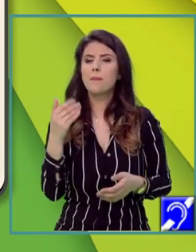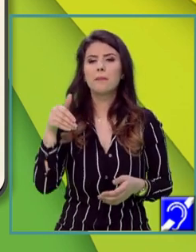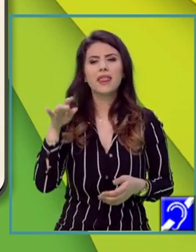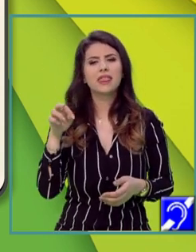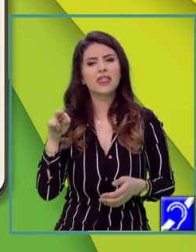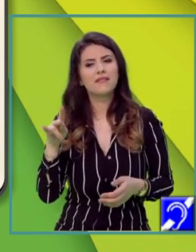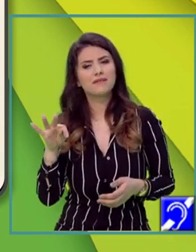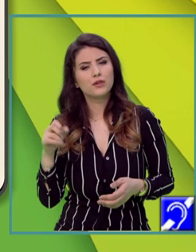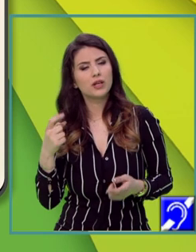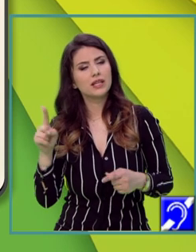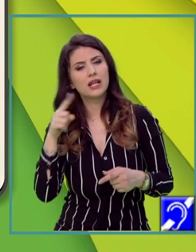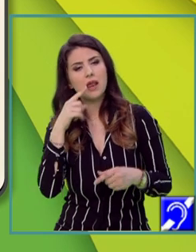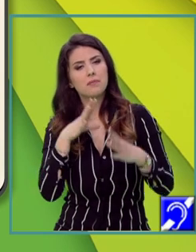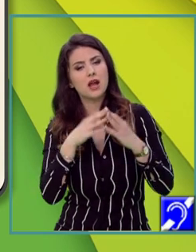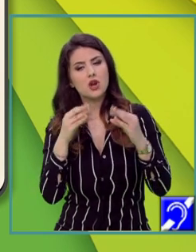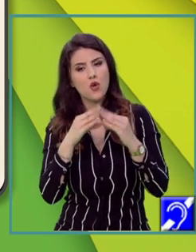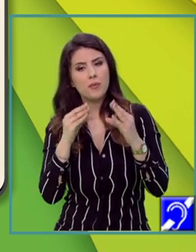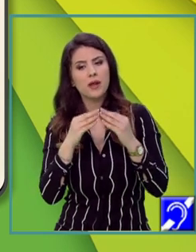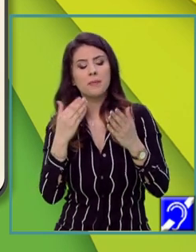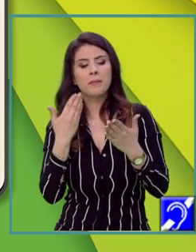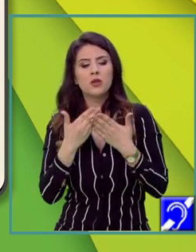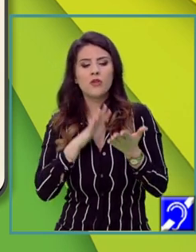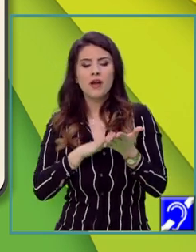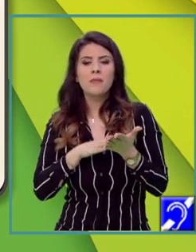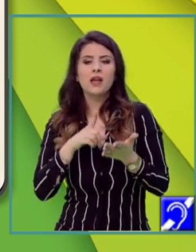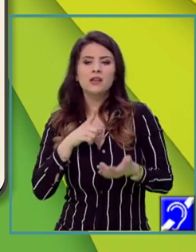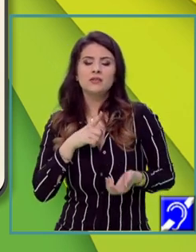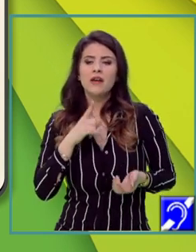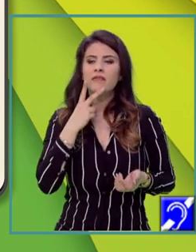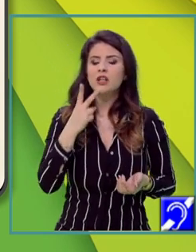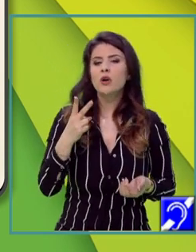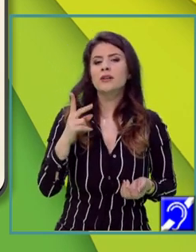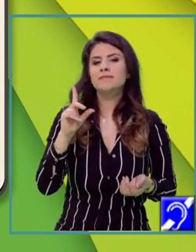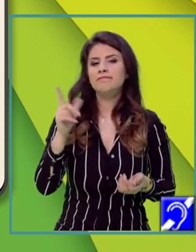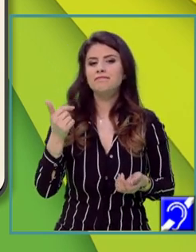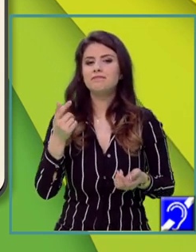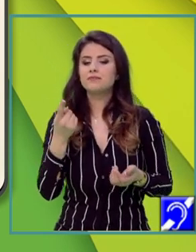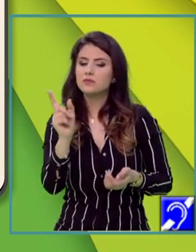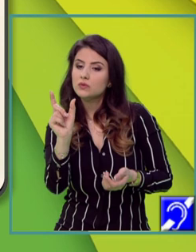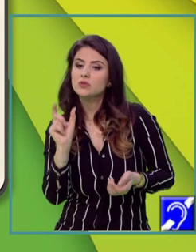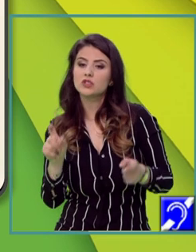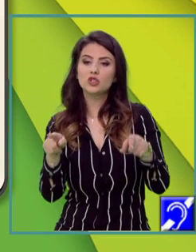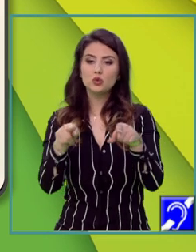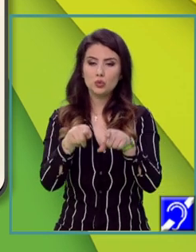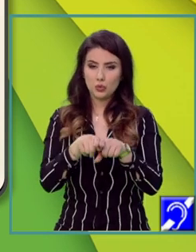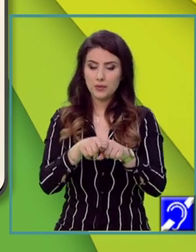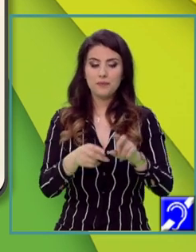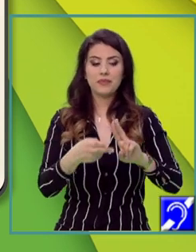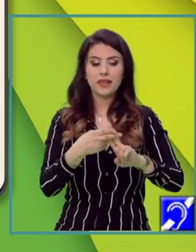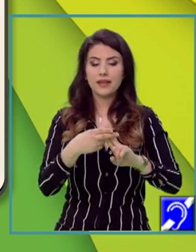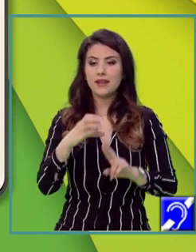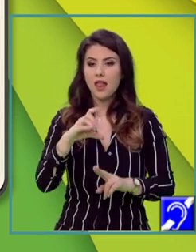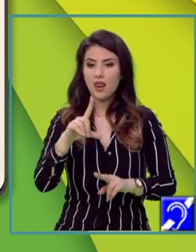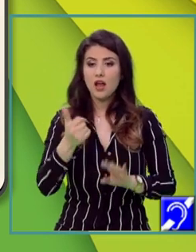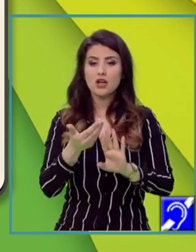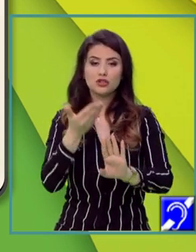modul în care face din timpul obiectiv sunt percepute la nivel subiectiv întâlnirea cu era de dinaintea